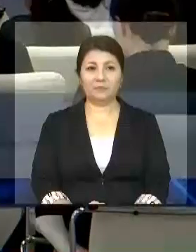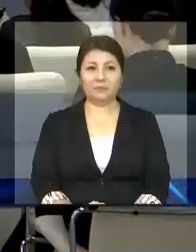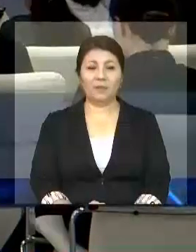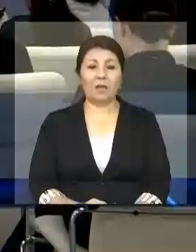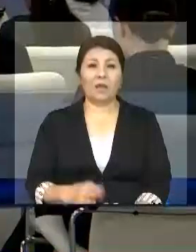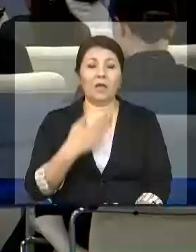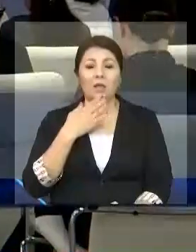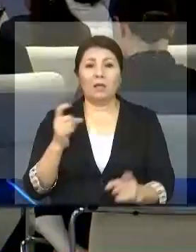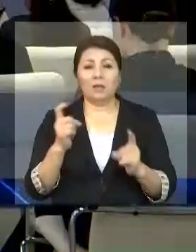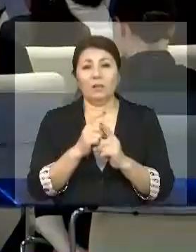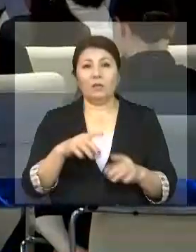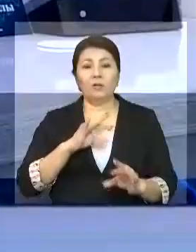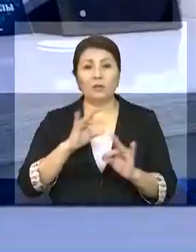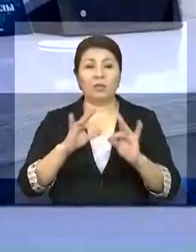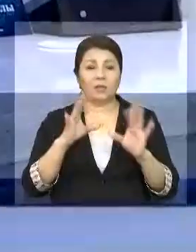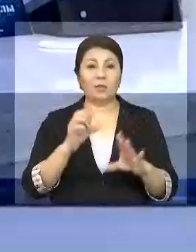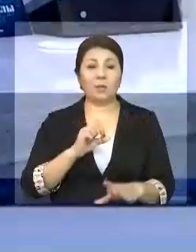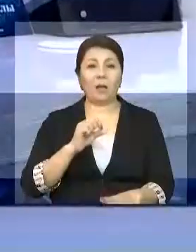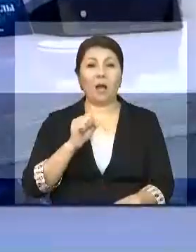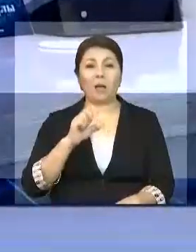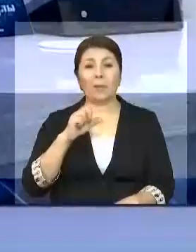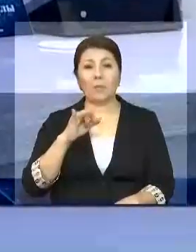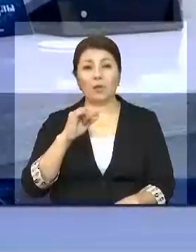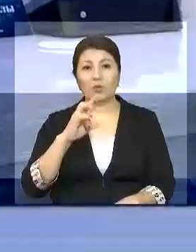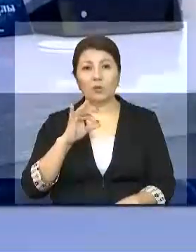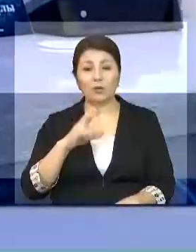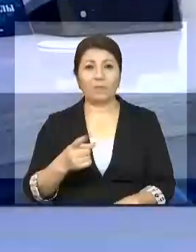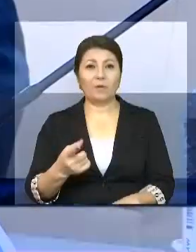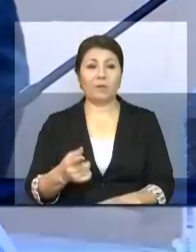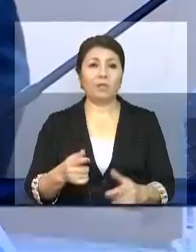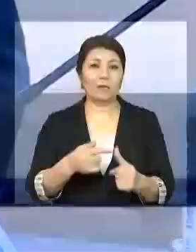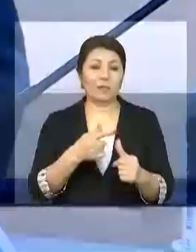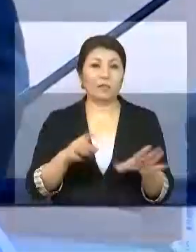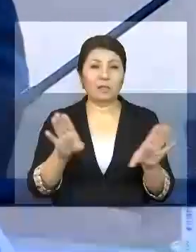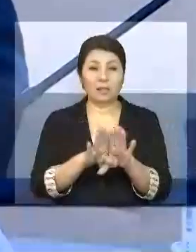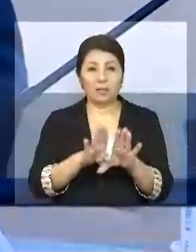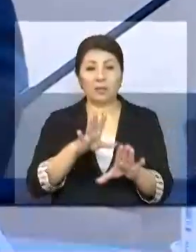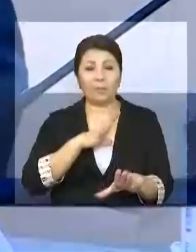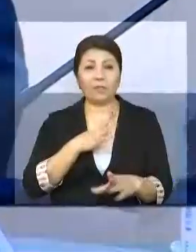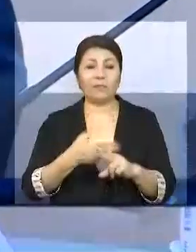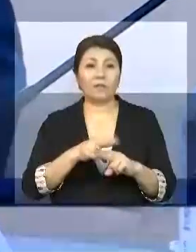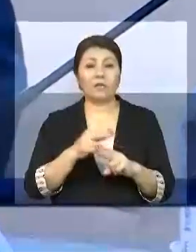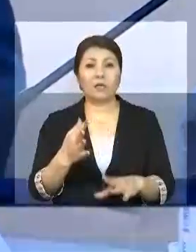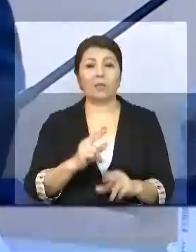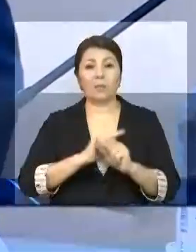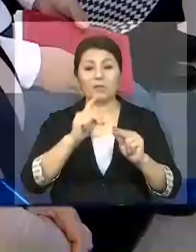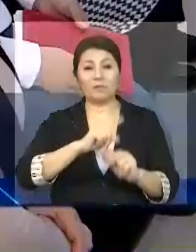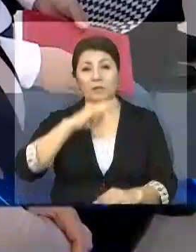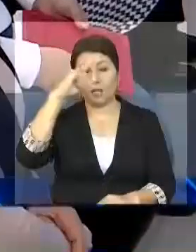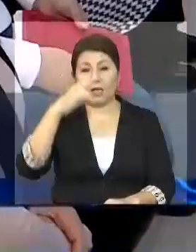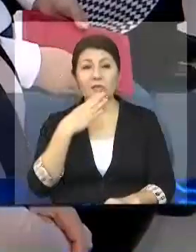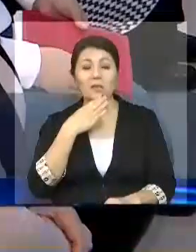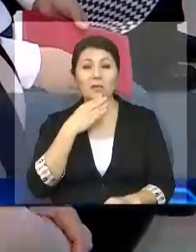Тіл туралы сөз қозғағанда алаш арысы Ахмет Байтұрсынұлының есімі қатар жүретіні белгілі. Себебі ұлт ұстазы қазақ тіл